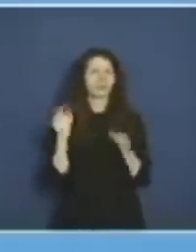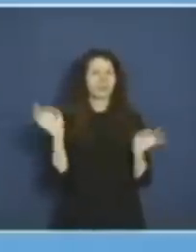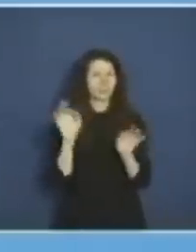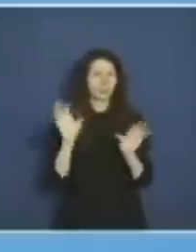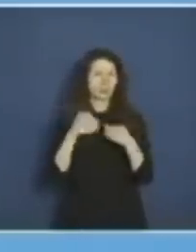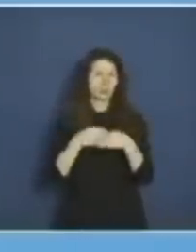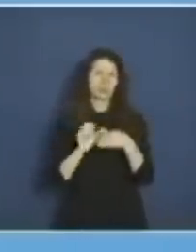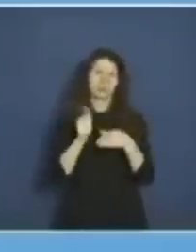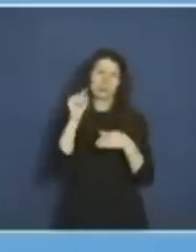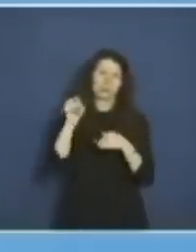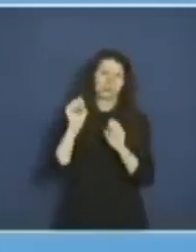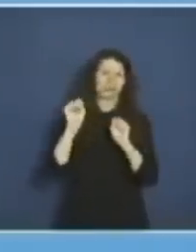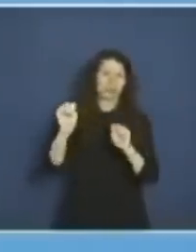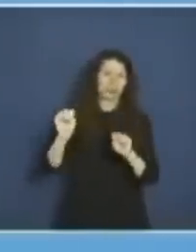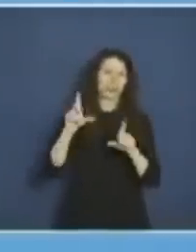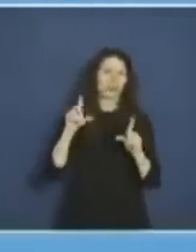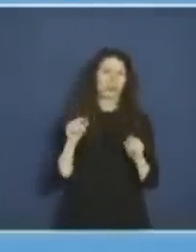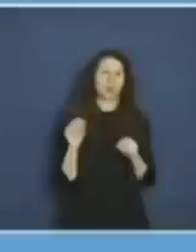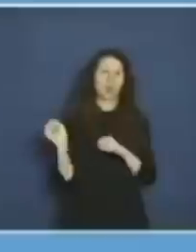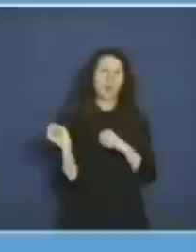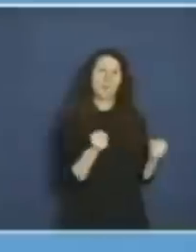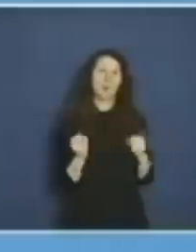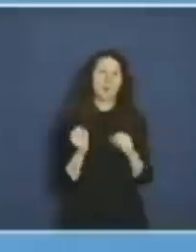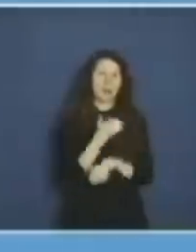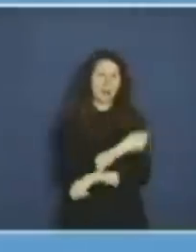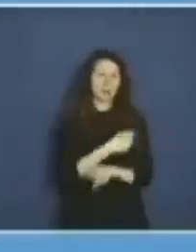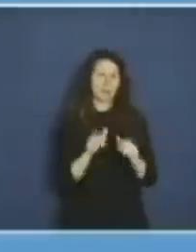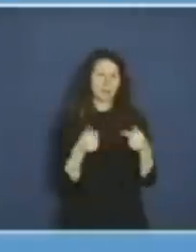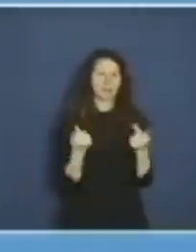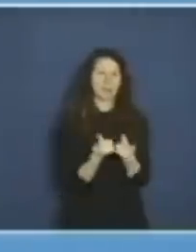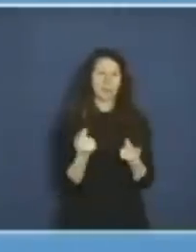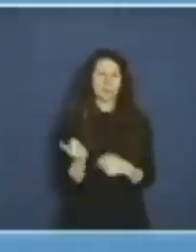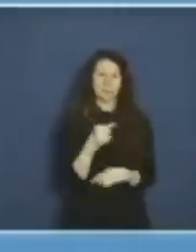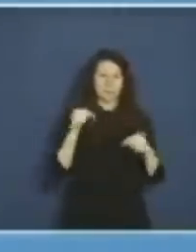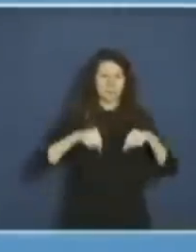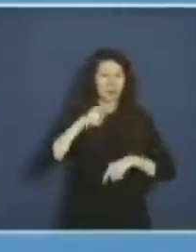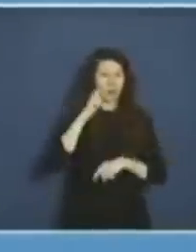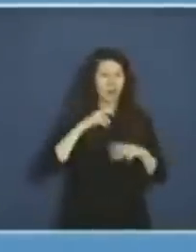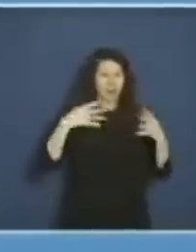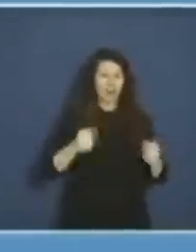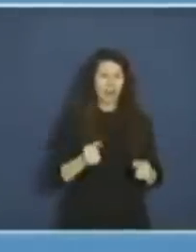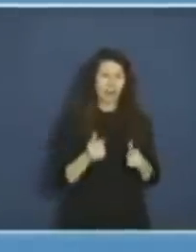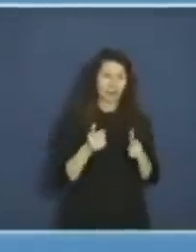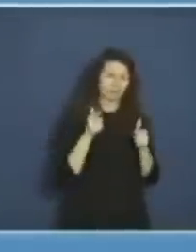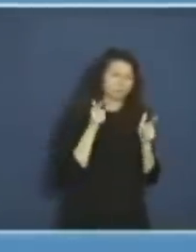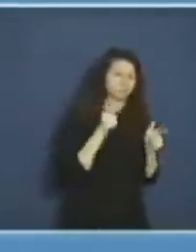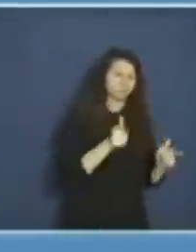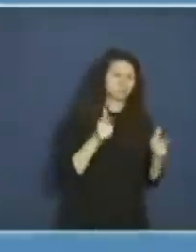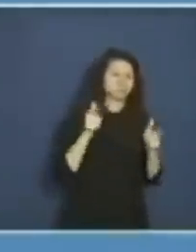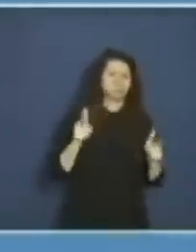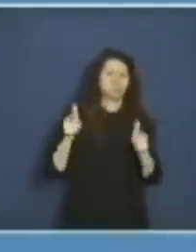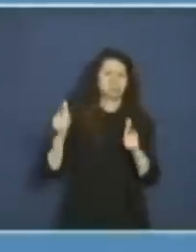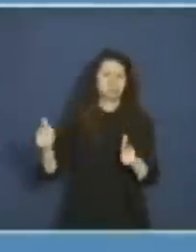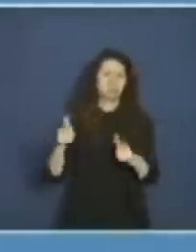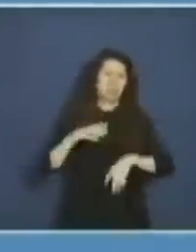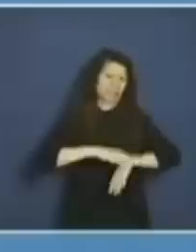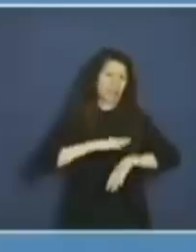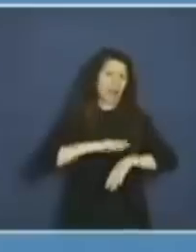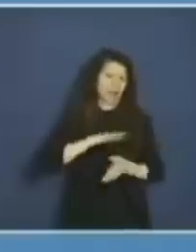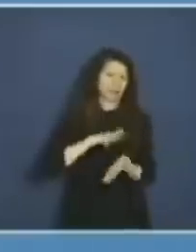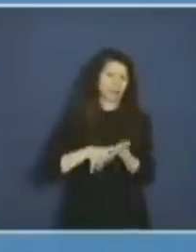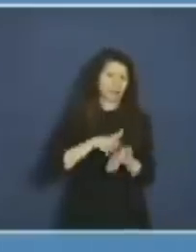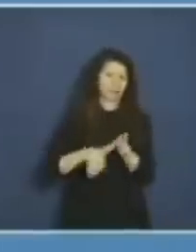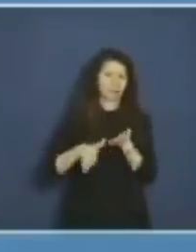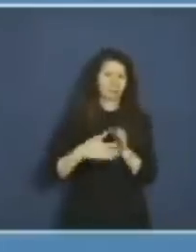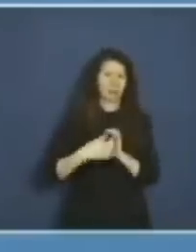auch mit mobilen Impfteams tatsächlich dann in die Altenheime gehen. Und das hat natürlich auch zu gewissen